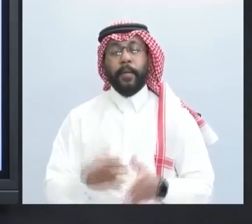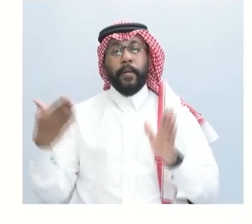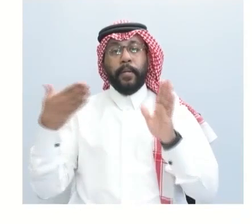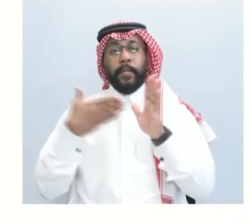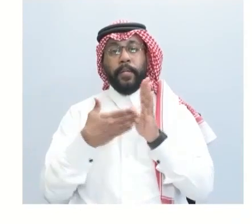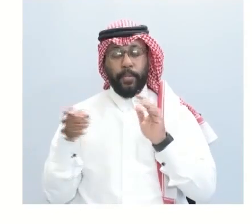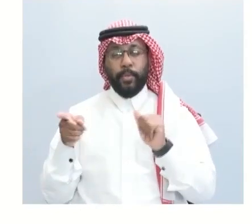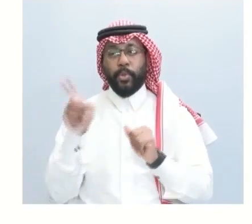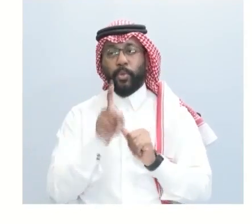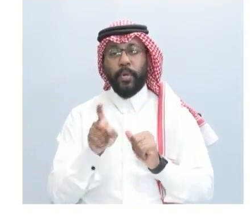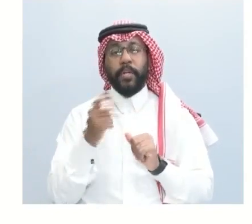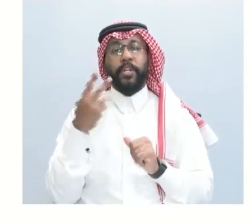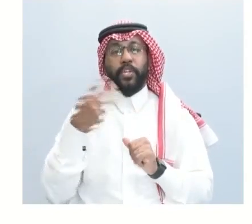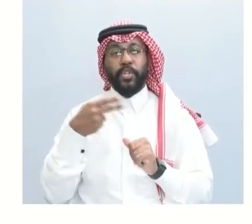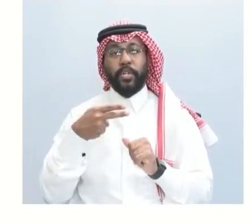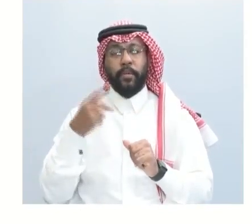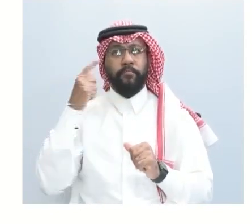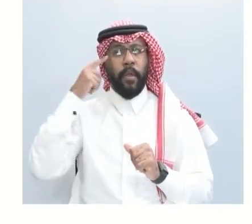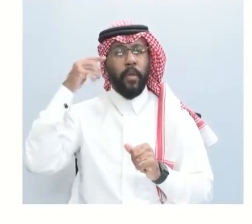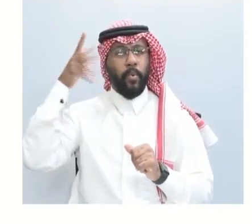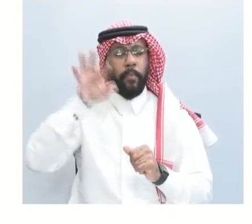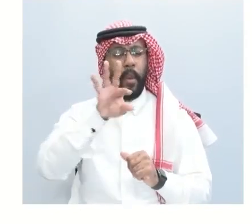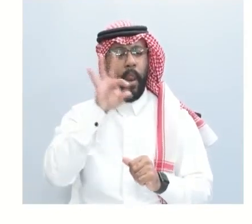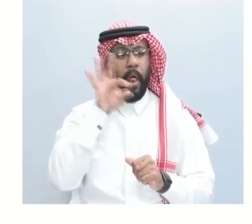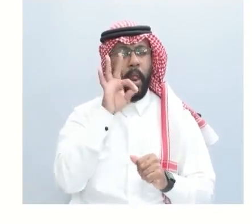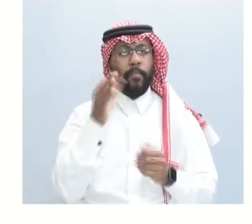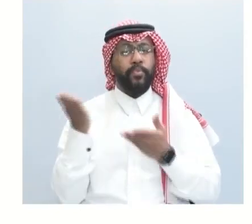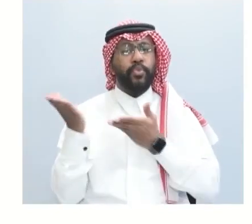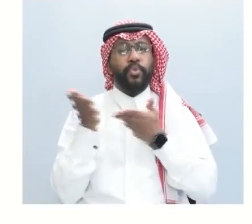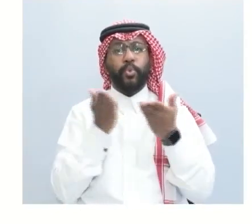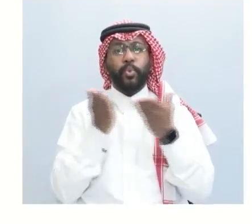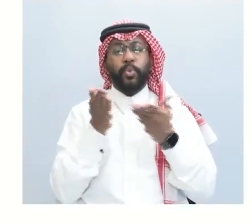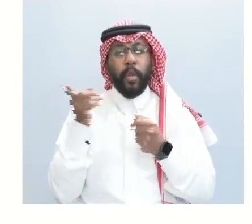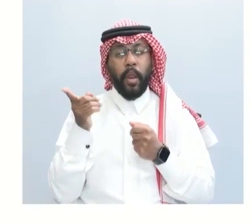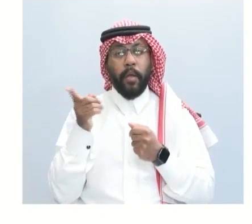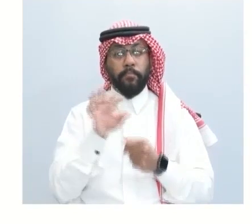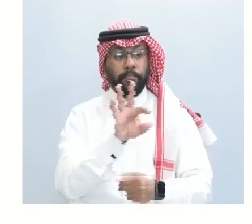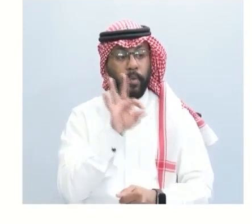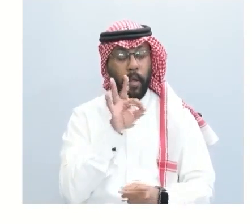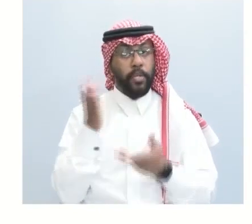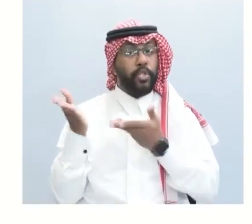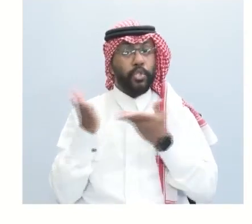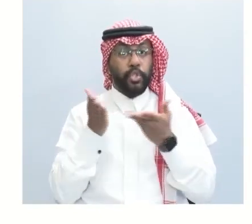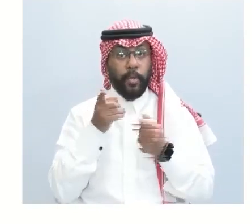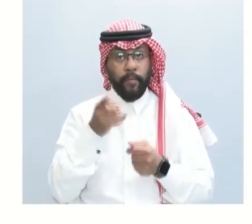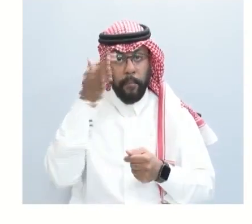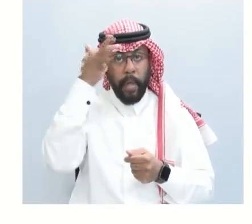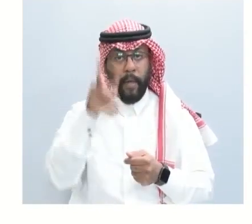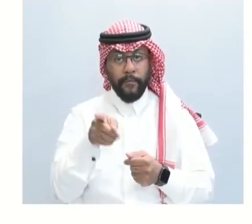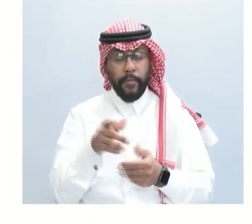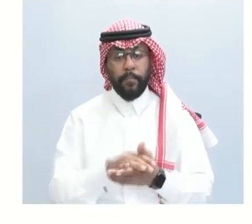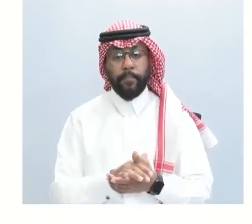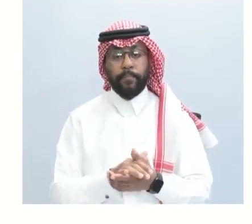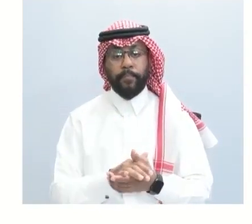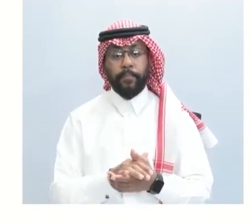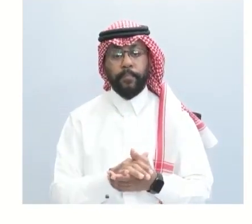نشاط رقم 20 تخير نصا ادبيا هنا تخير نص نص ادبيا بامكانك ان تختار نص من النصوص الادبيه